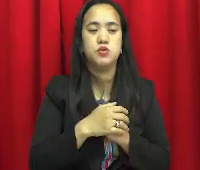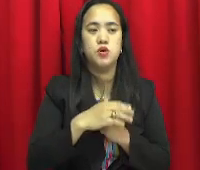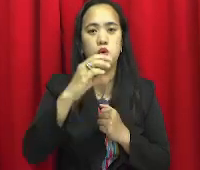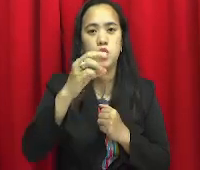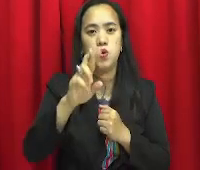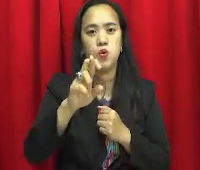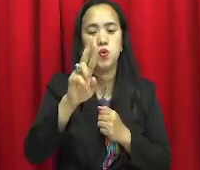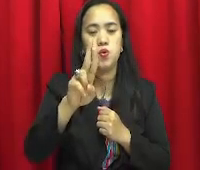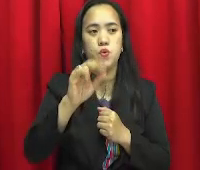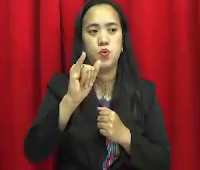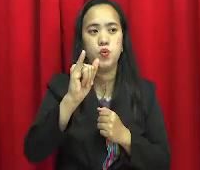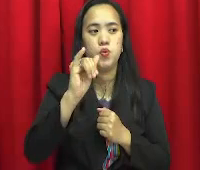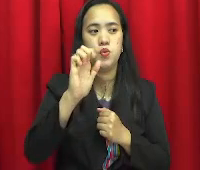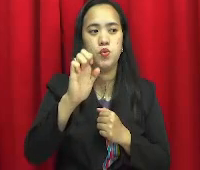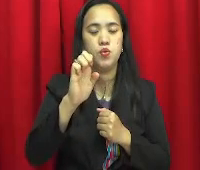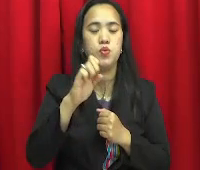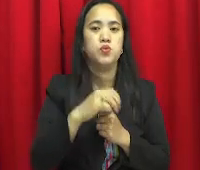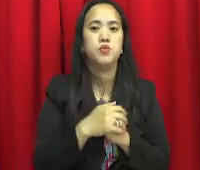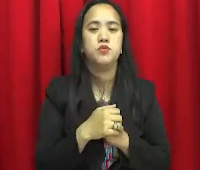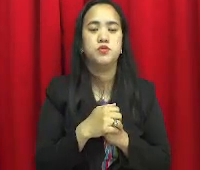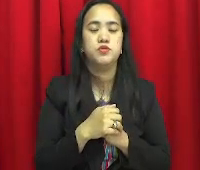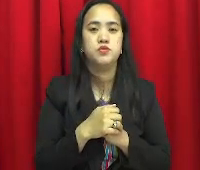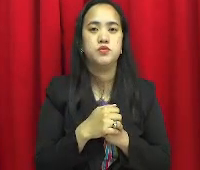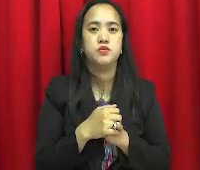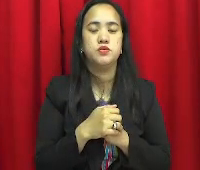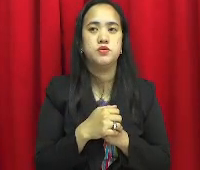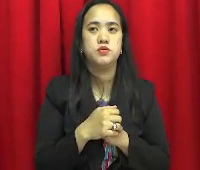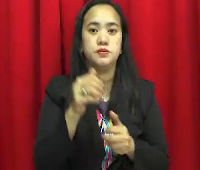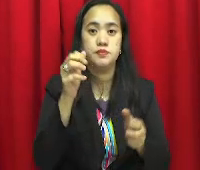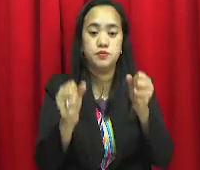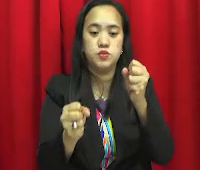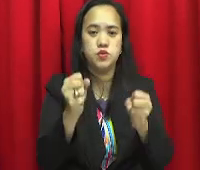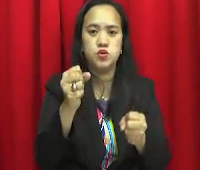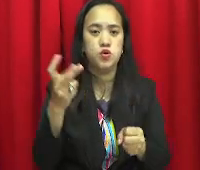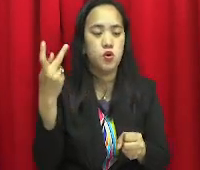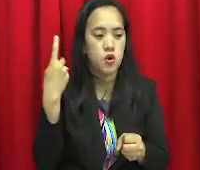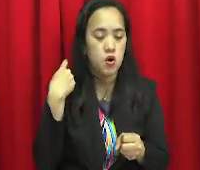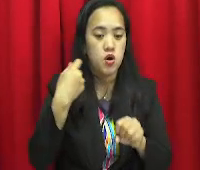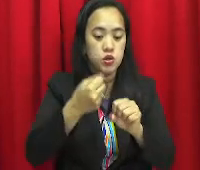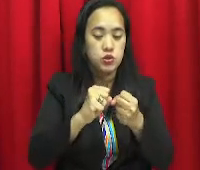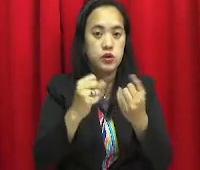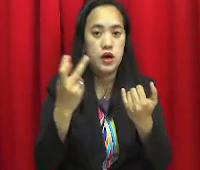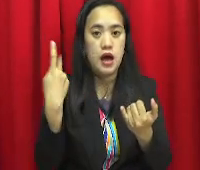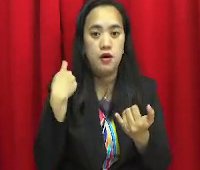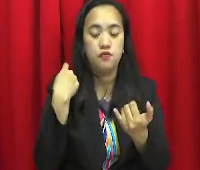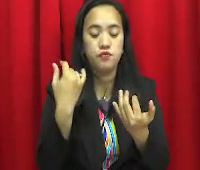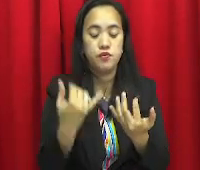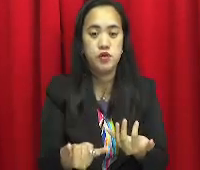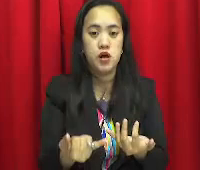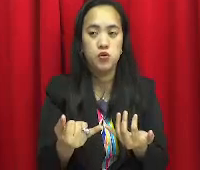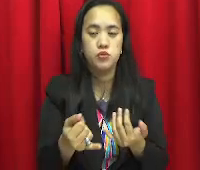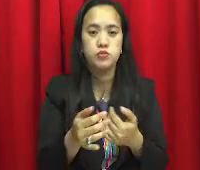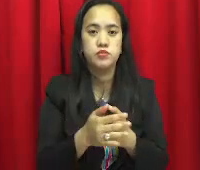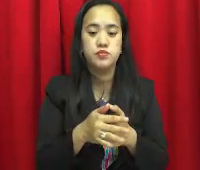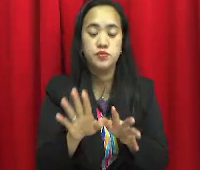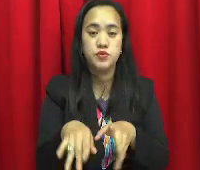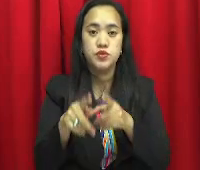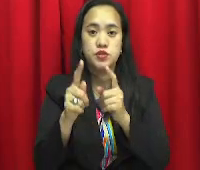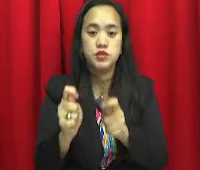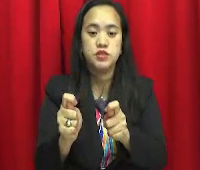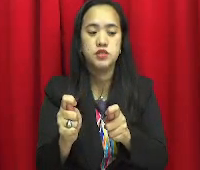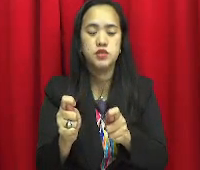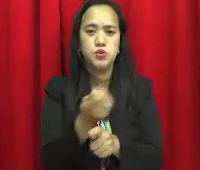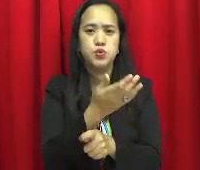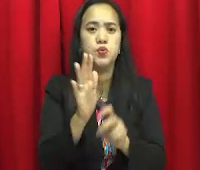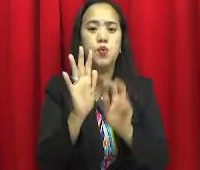I-auto ko na yan. Anong speed, ganito, ganyan. So, tiwalang-tiwala ka na. Straight ang kalsada, and then gusto mo na ayahay ka